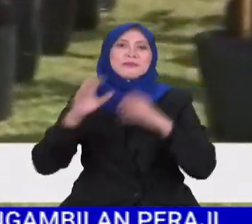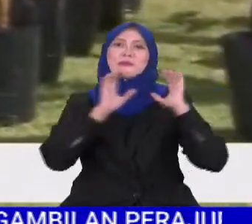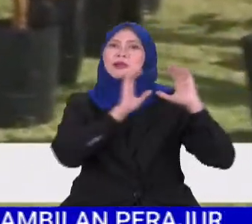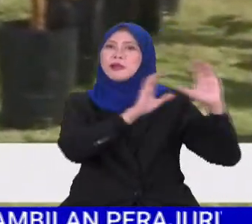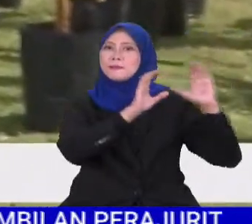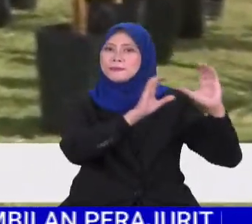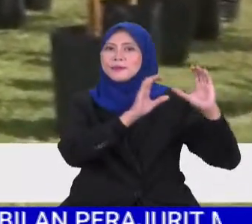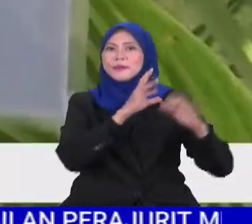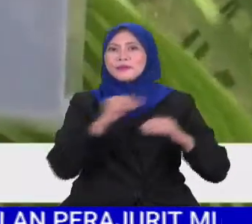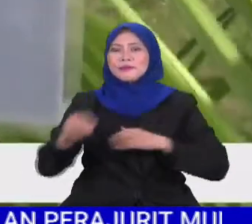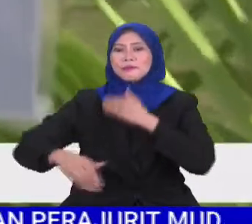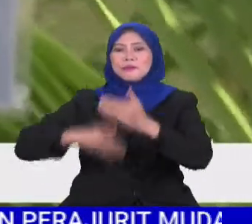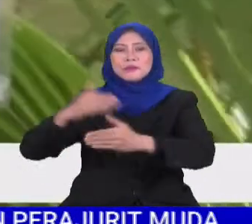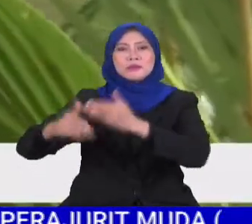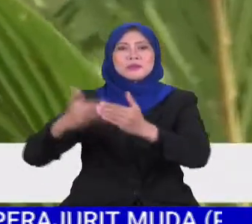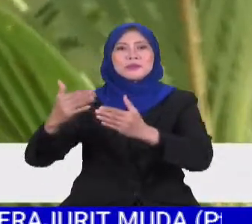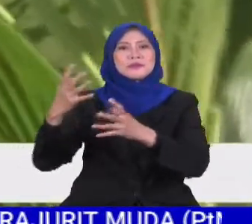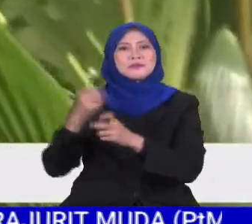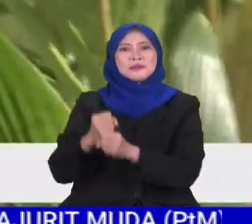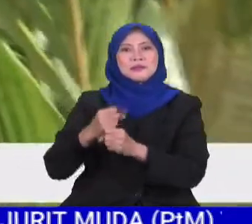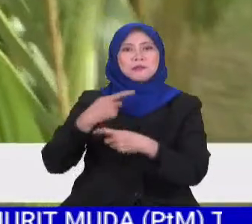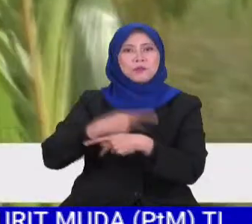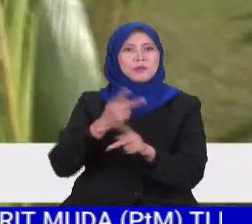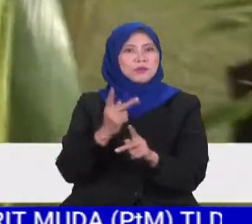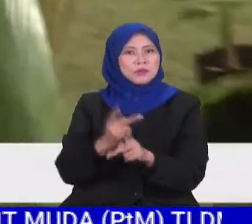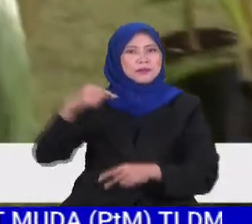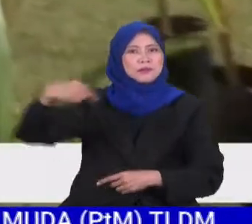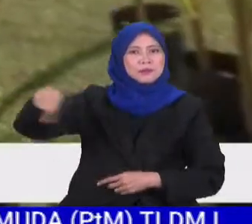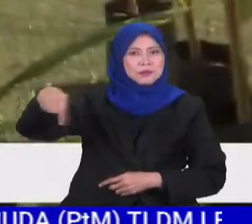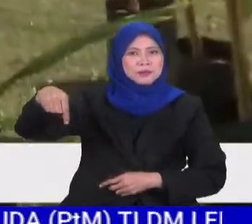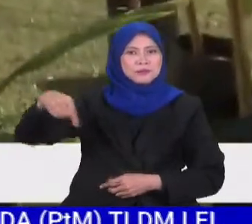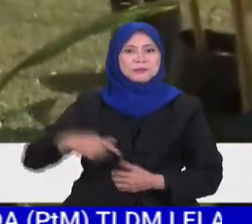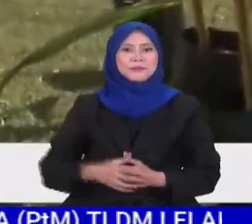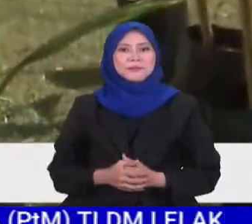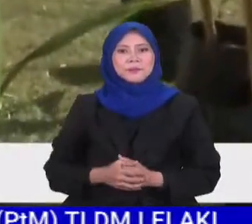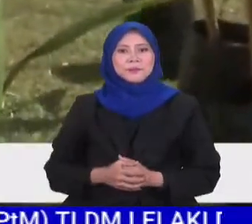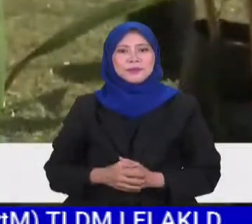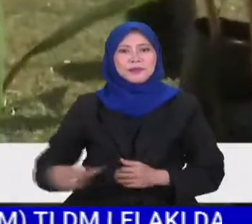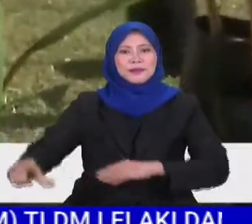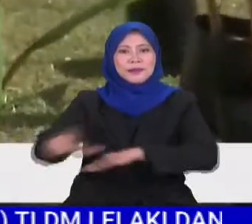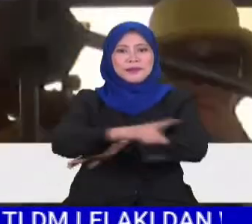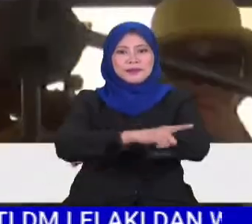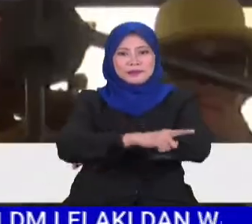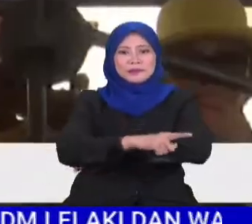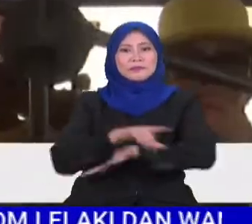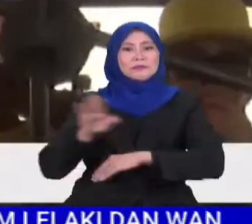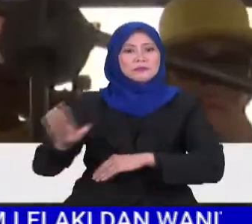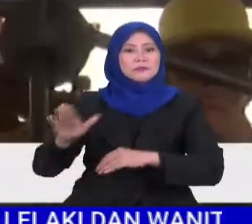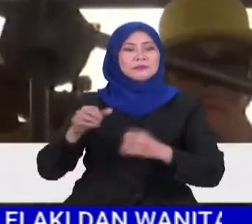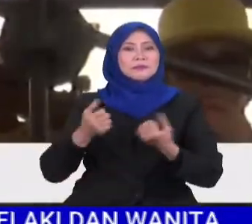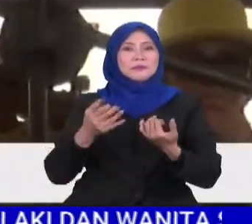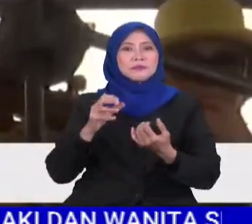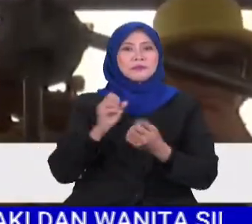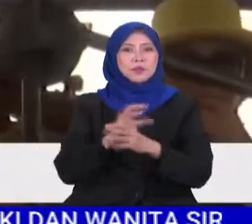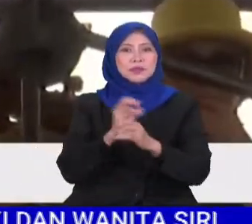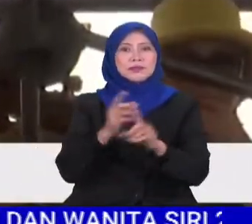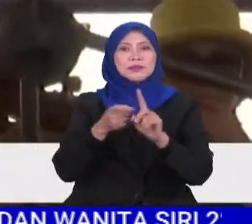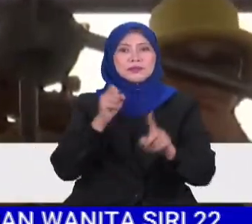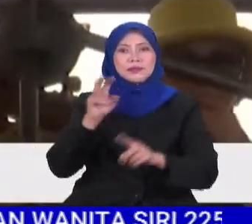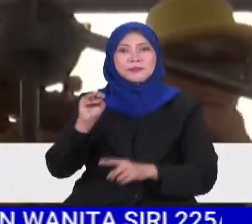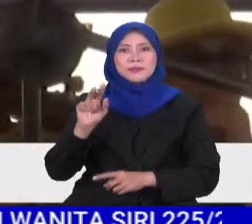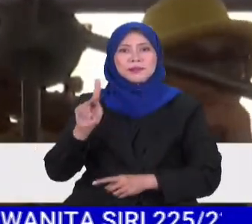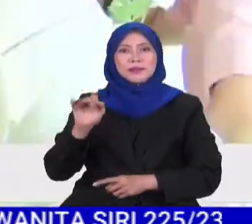pemprosesan hiliran untuk menghasilkan produk bernilai tambah ladang pjenagus diusahakan mkic